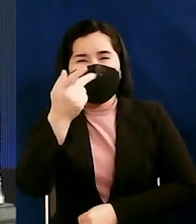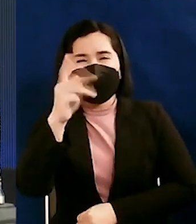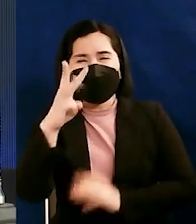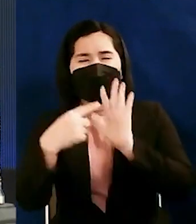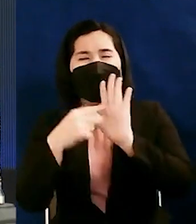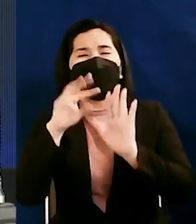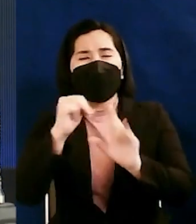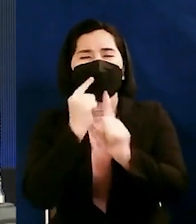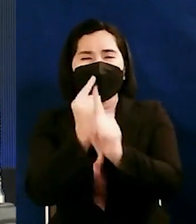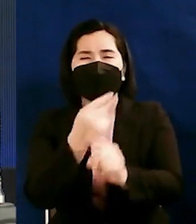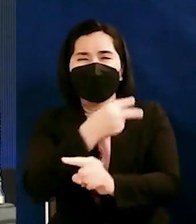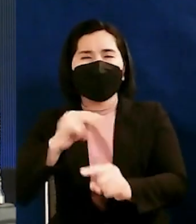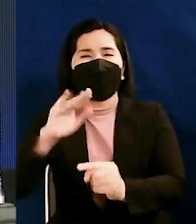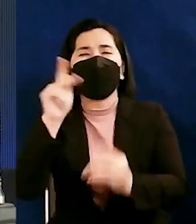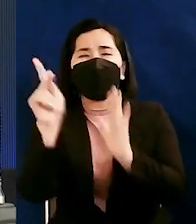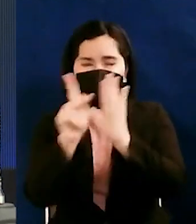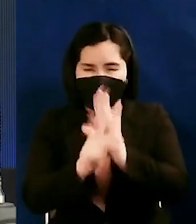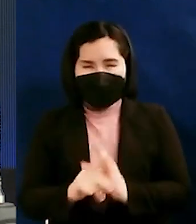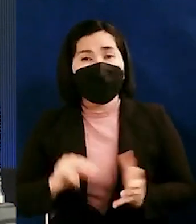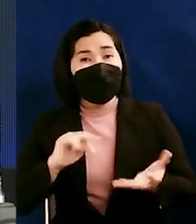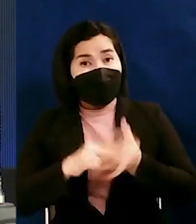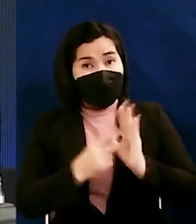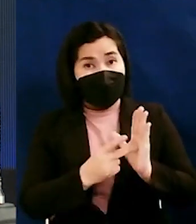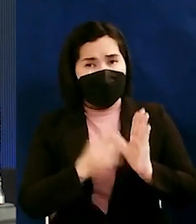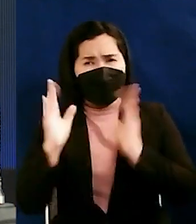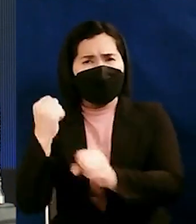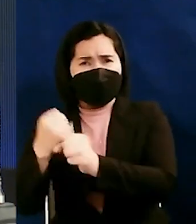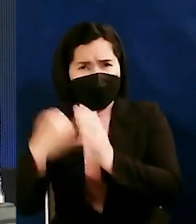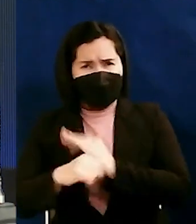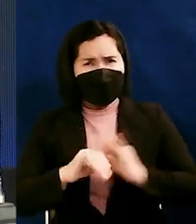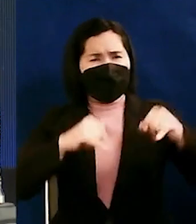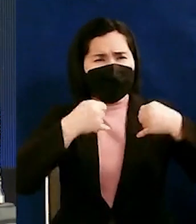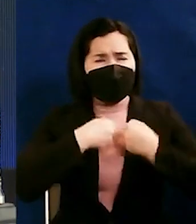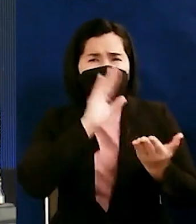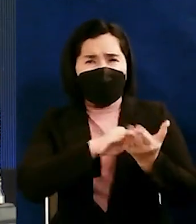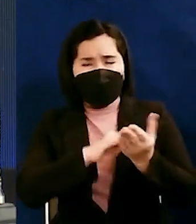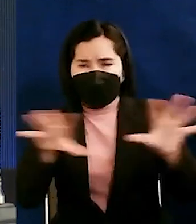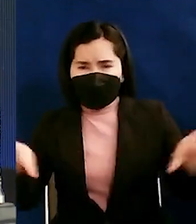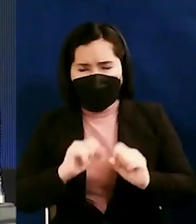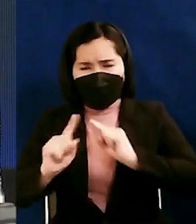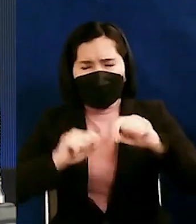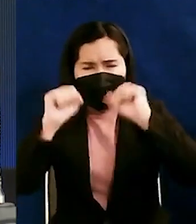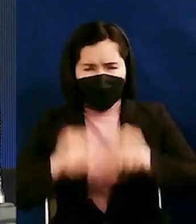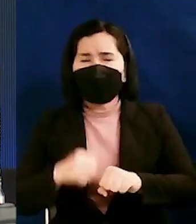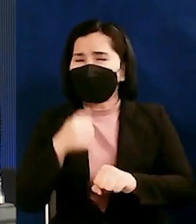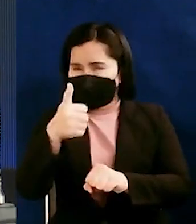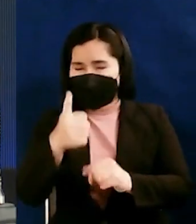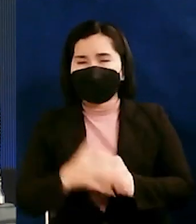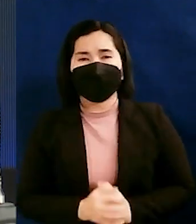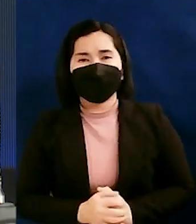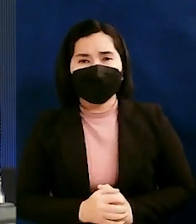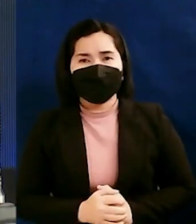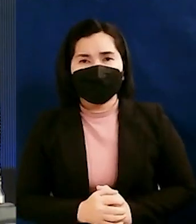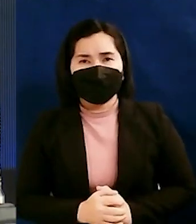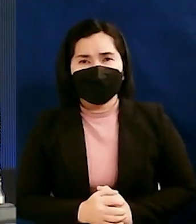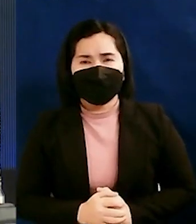ไกล่เกลี่ยนะครับหรือคุยกับผู้ละเมิดกฎหมายแทนการร้องทุกข์หรือดำเนินคดีก็ได้นะครับนอกจ